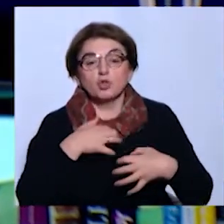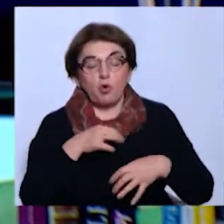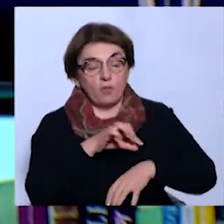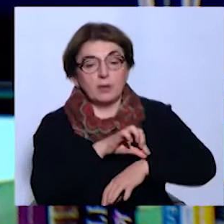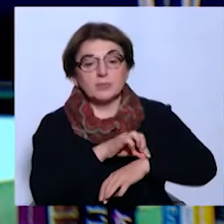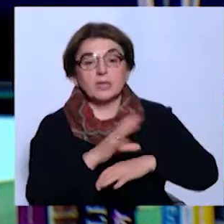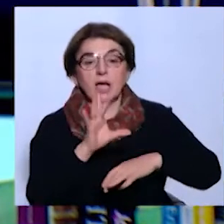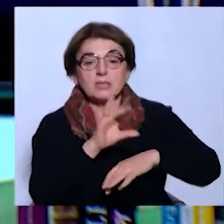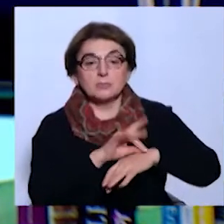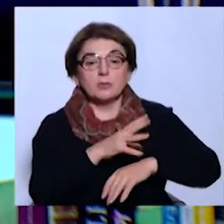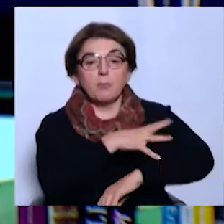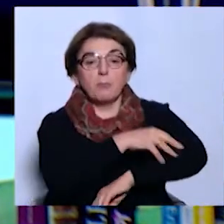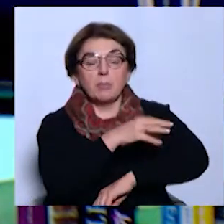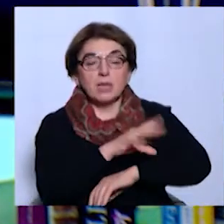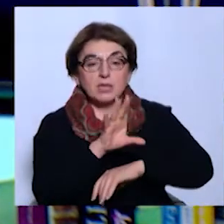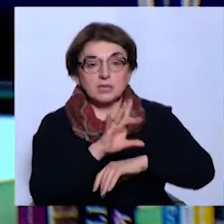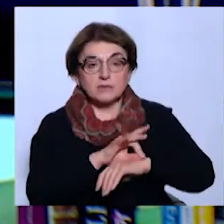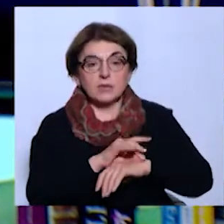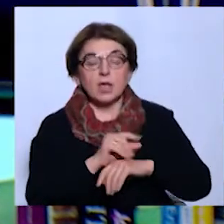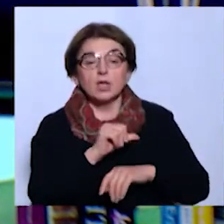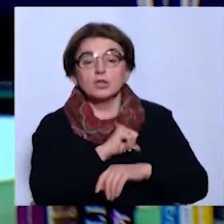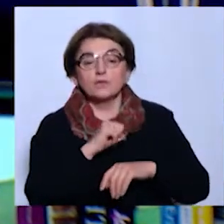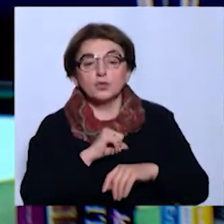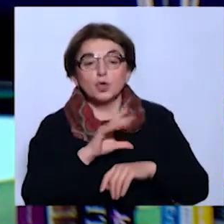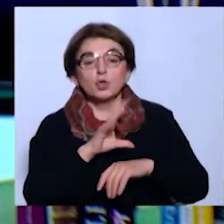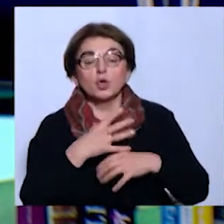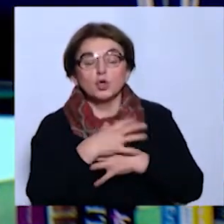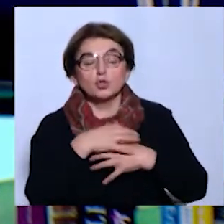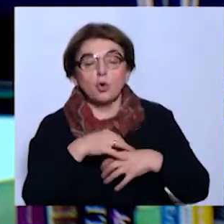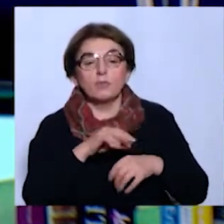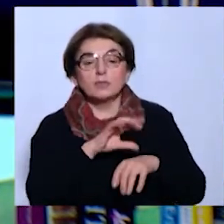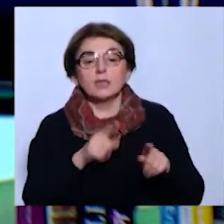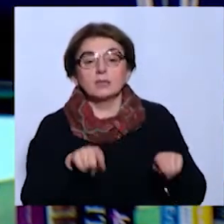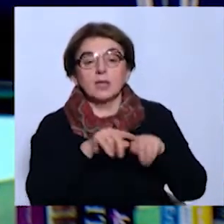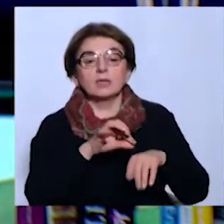კანს, ბეწვს და ცხოველთან გადააქვს